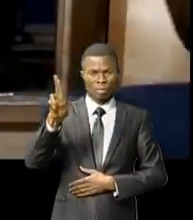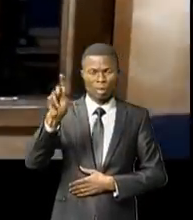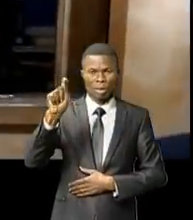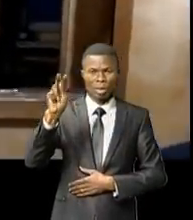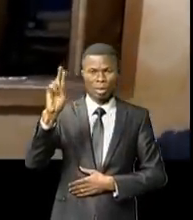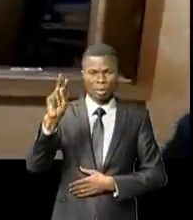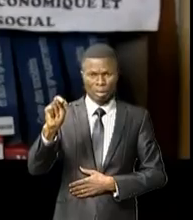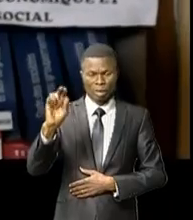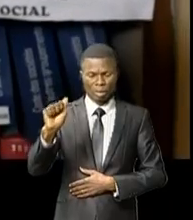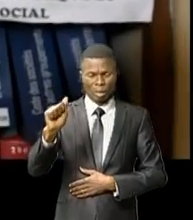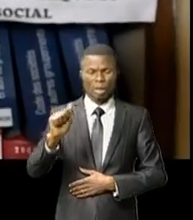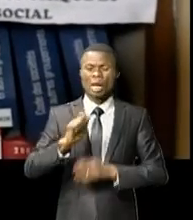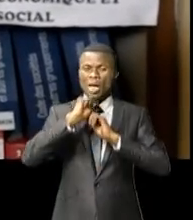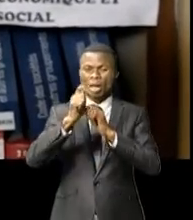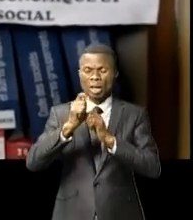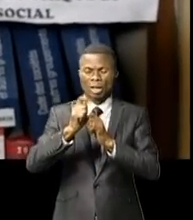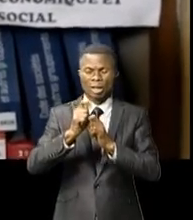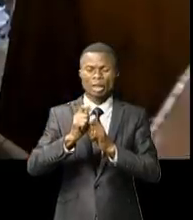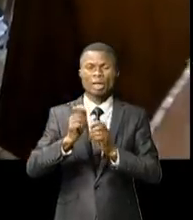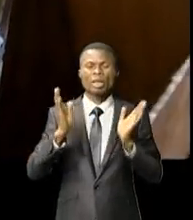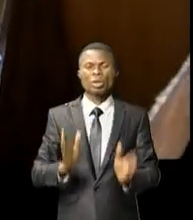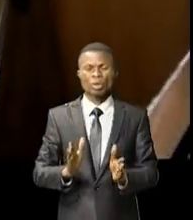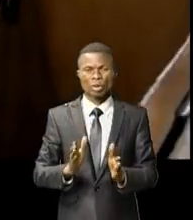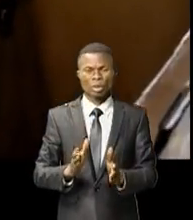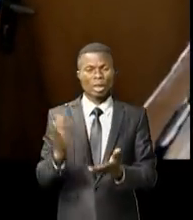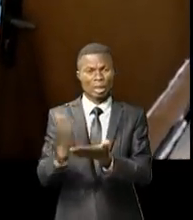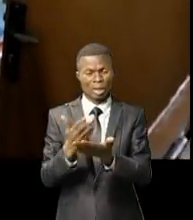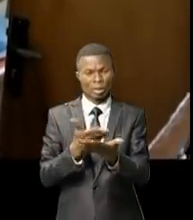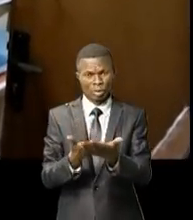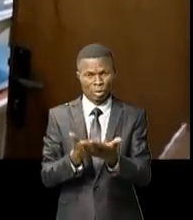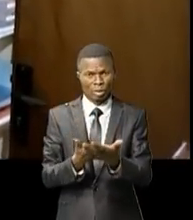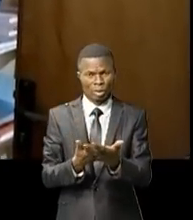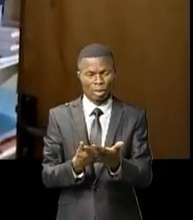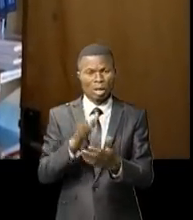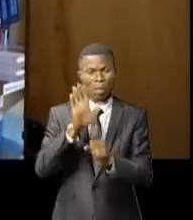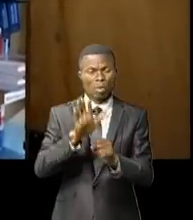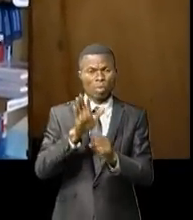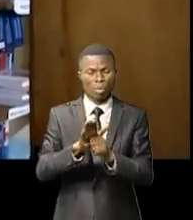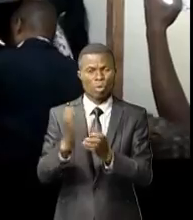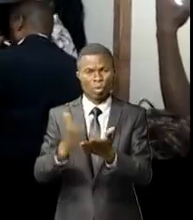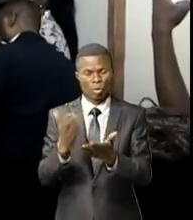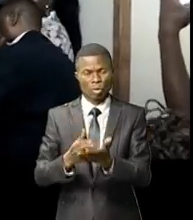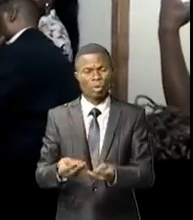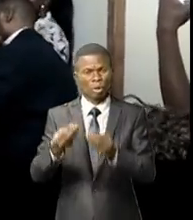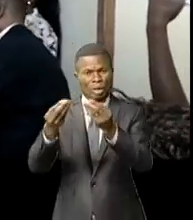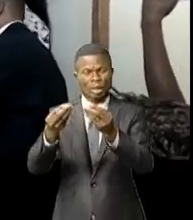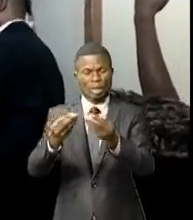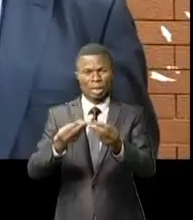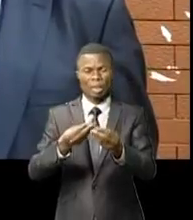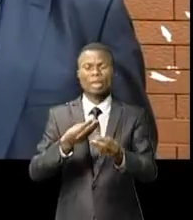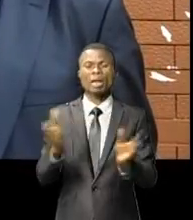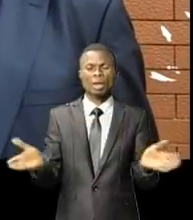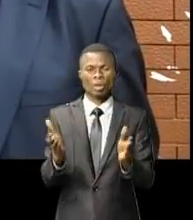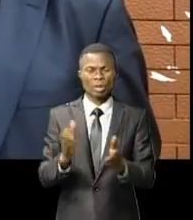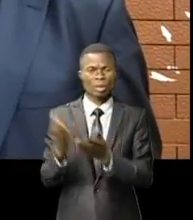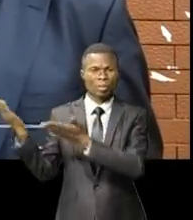Mouemba, l'un des donateurs et bienfaiteurs des ouvrages avec un lot important, n'a pas manqué d'éloges.